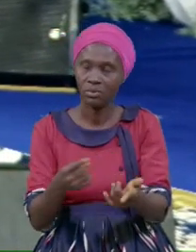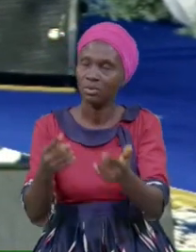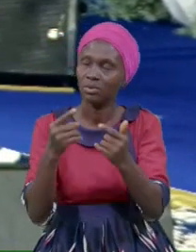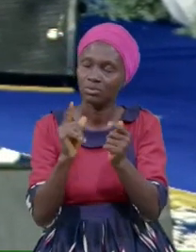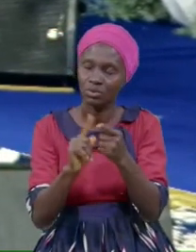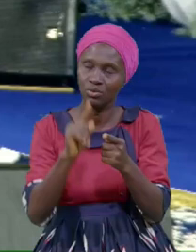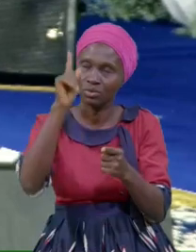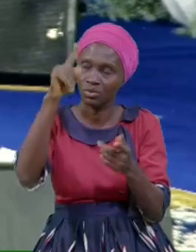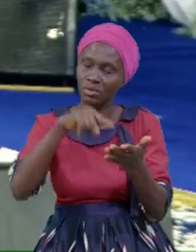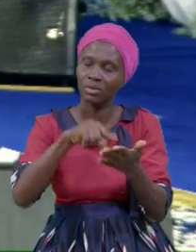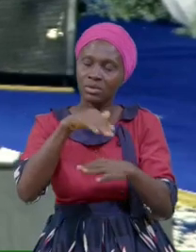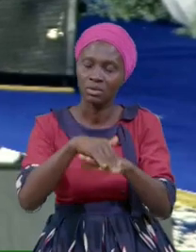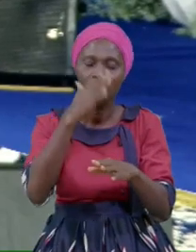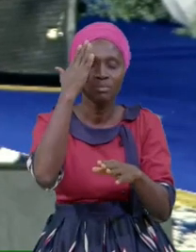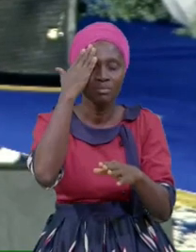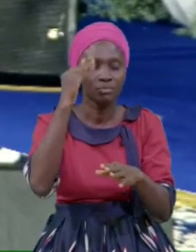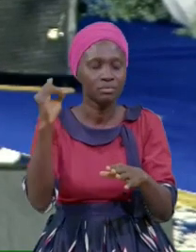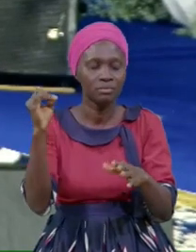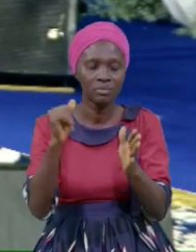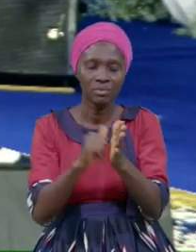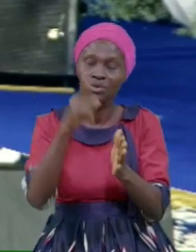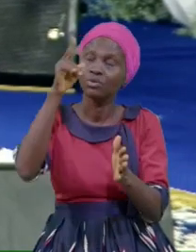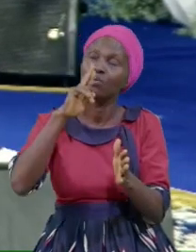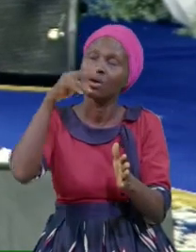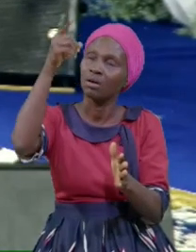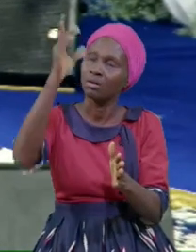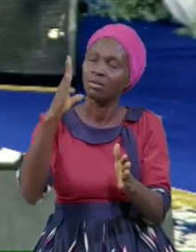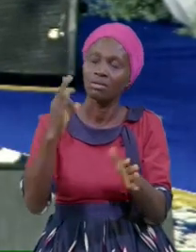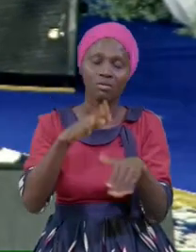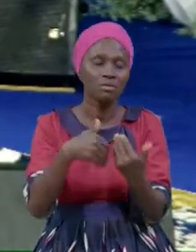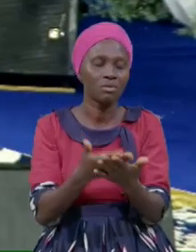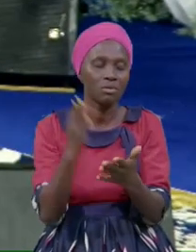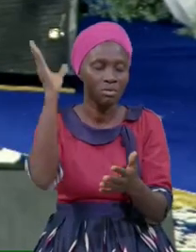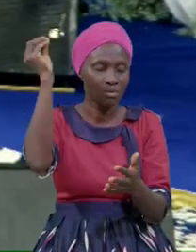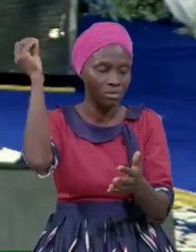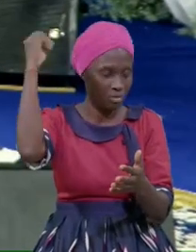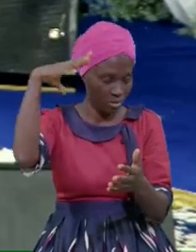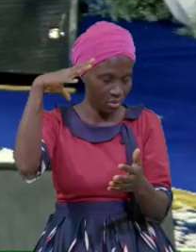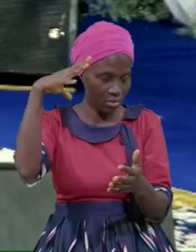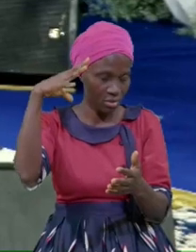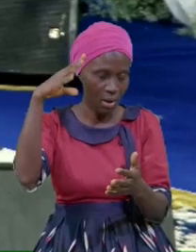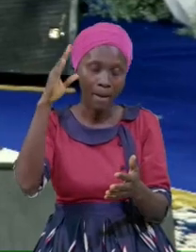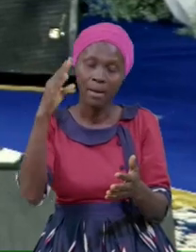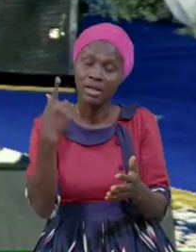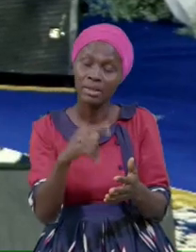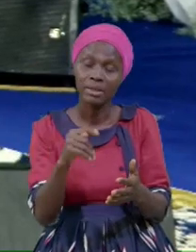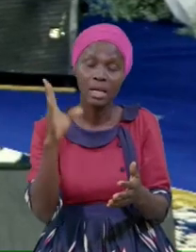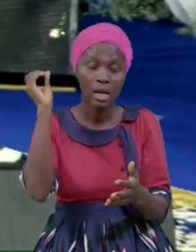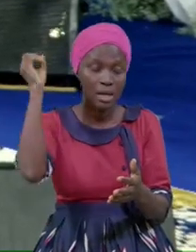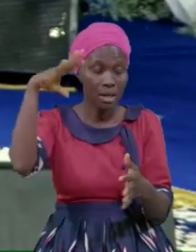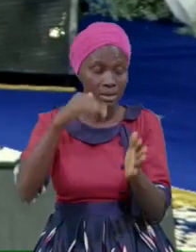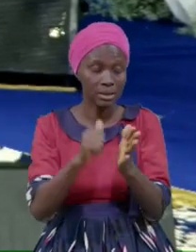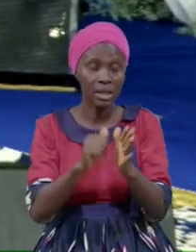ce soir. Nous savons que tu es le Dieu de toute grâce. La grâce qui